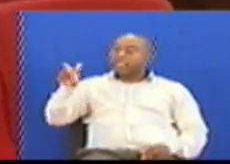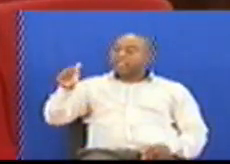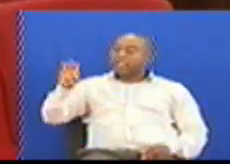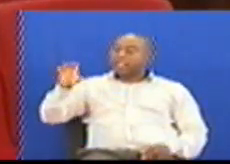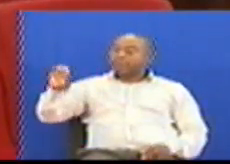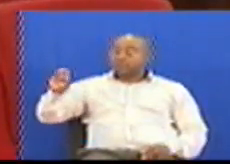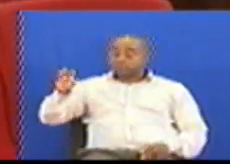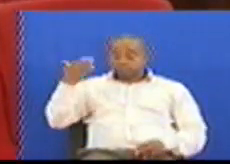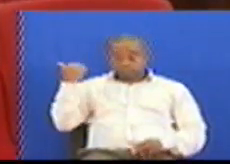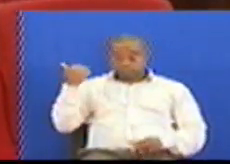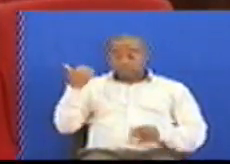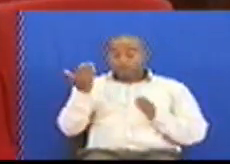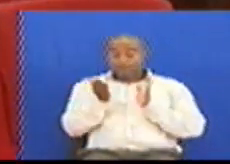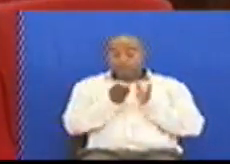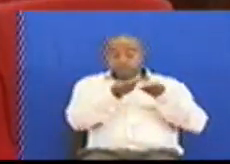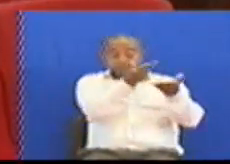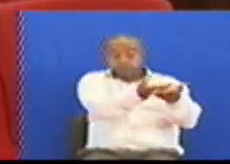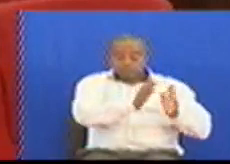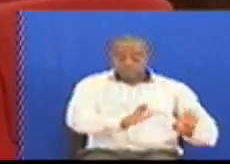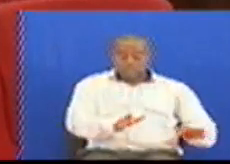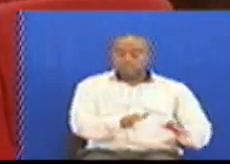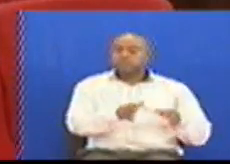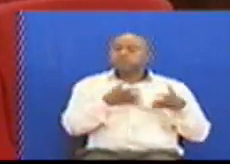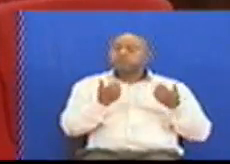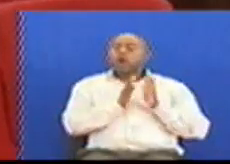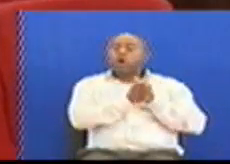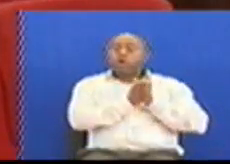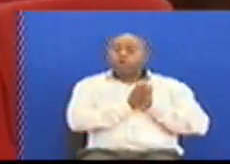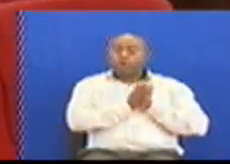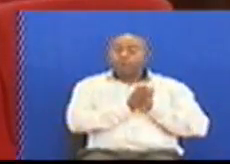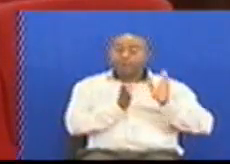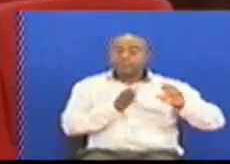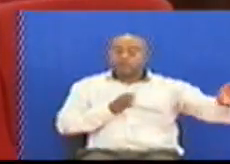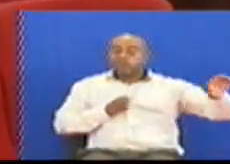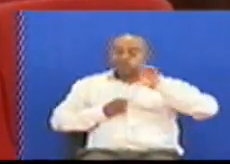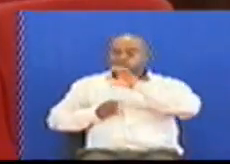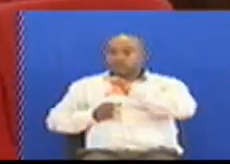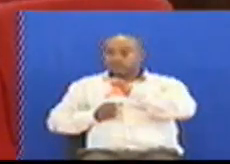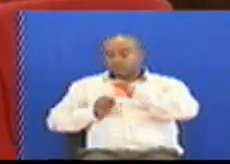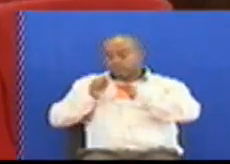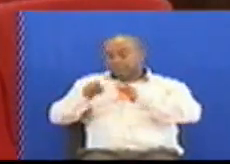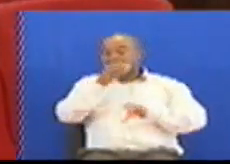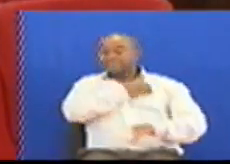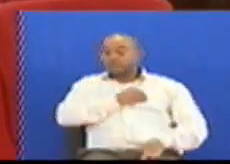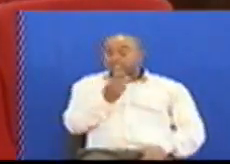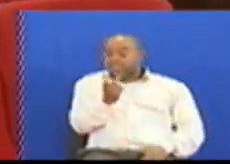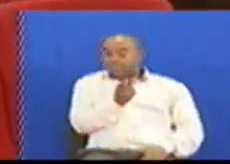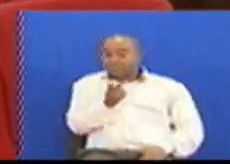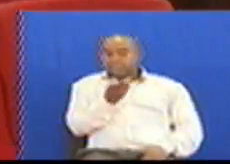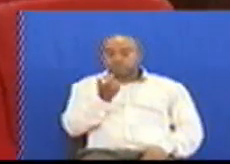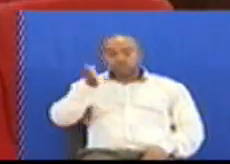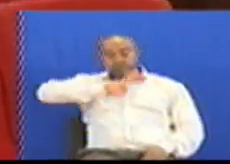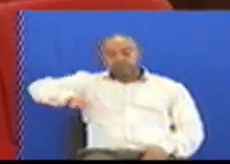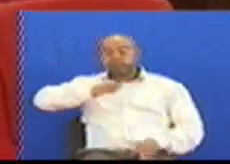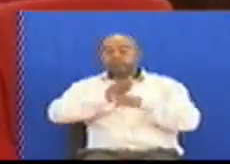Naomba mheshimiwa waziri utuangalie kwa jicho la huruma, tupate pesa hizi sekondari hizi mbili ziweze kukamilika.